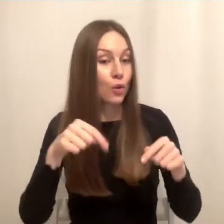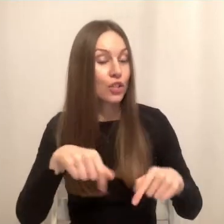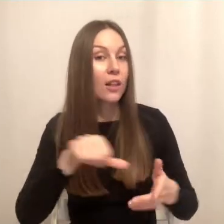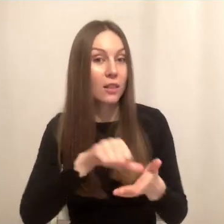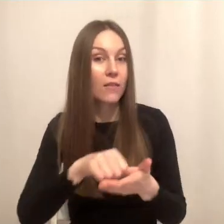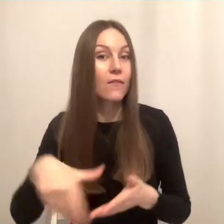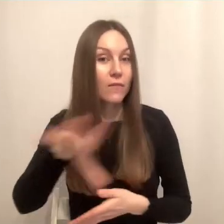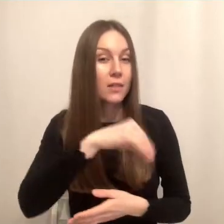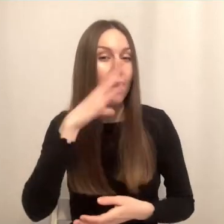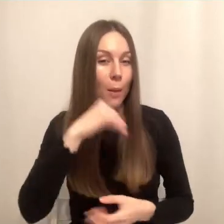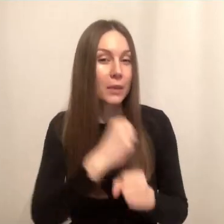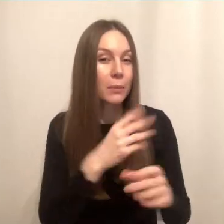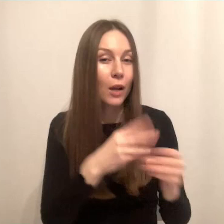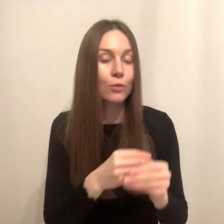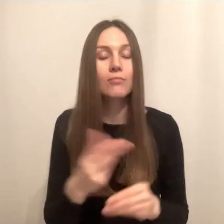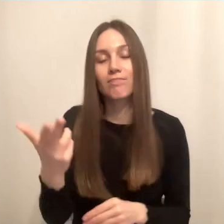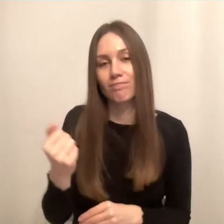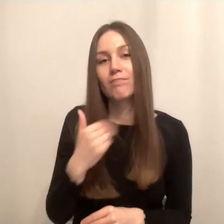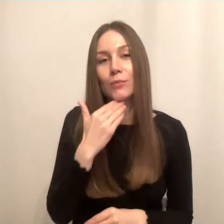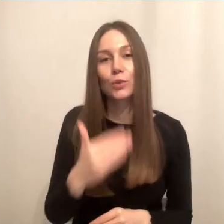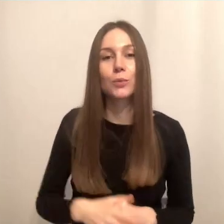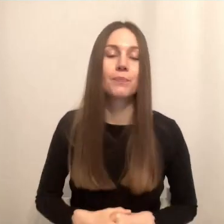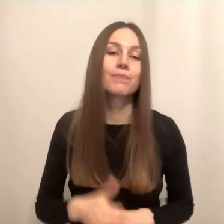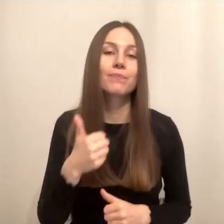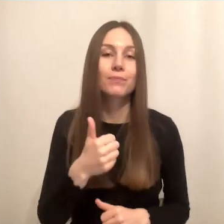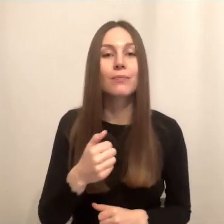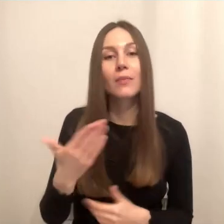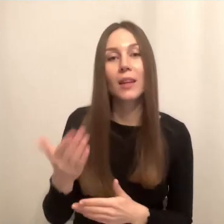ir... Be abejo. Supratau, dėkui. Pone Andriau.